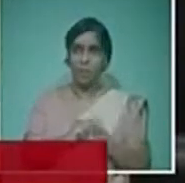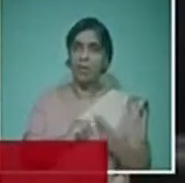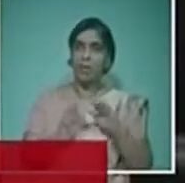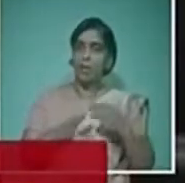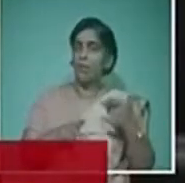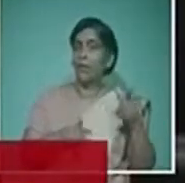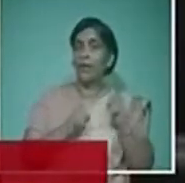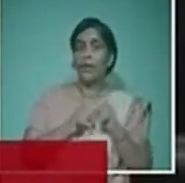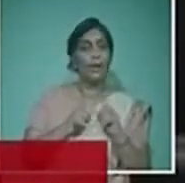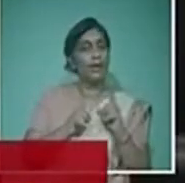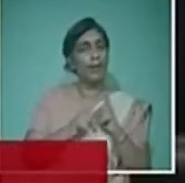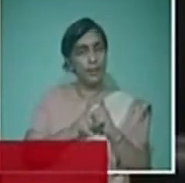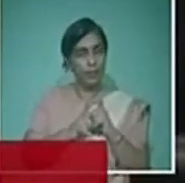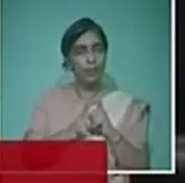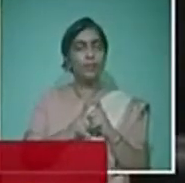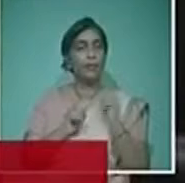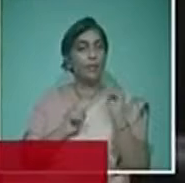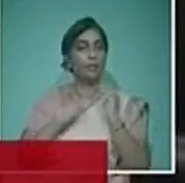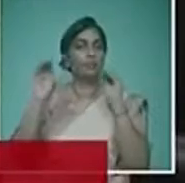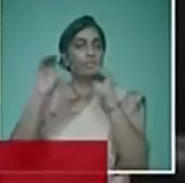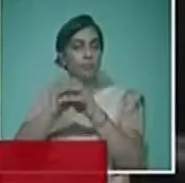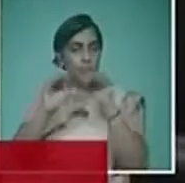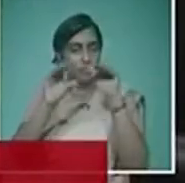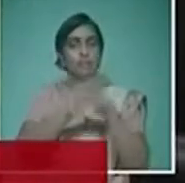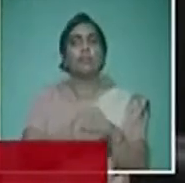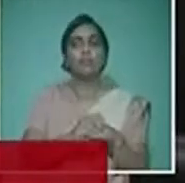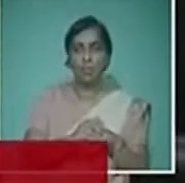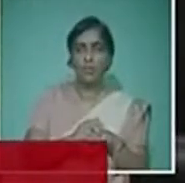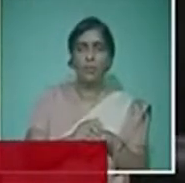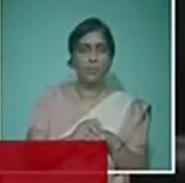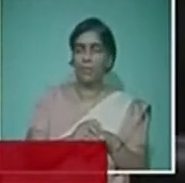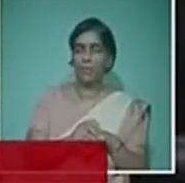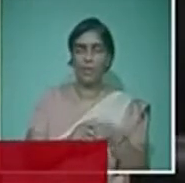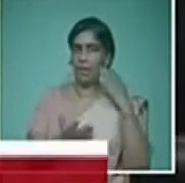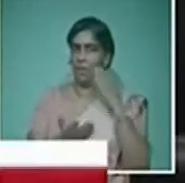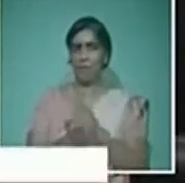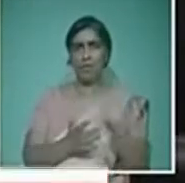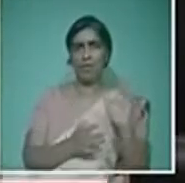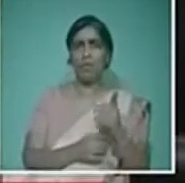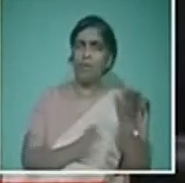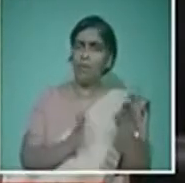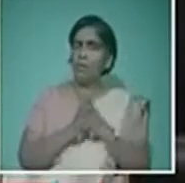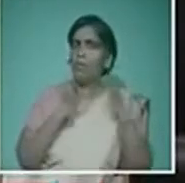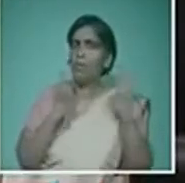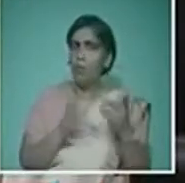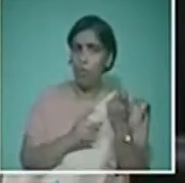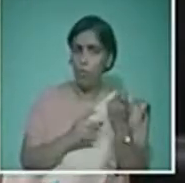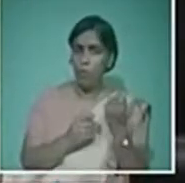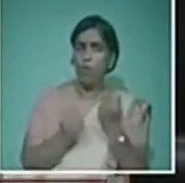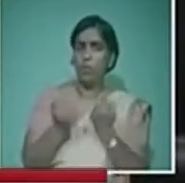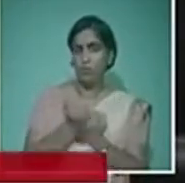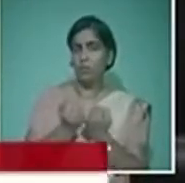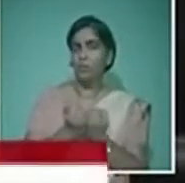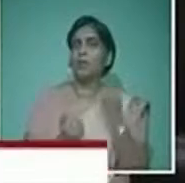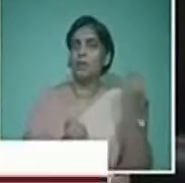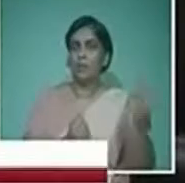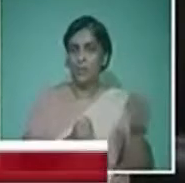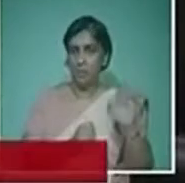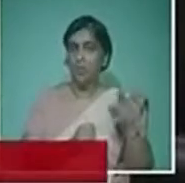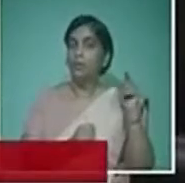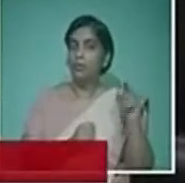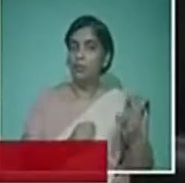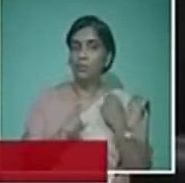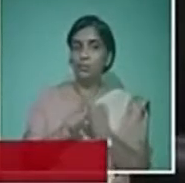මේ අධ්‍යාපන ආයතනයට ඇතුළු වීම එක අපි නවත්තන්නේ නැහැ. ඒ අයට වැඩිපුර මුදල් ආධාර අපි ලබලා දෙනවා.